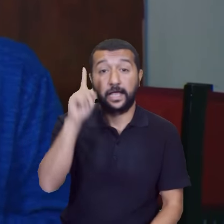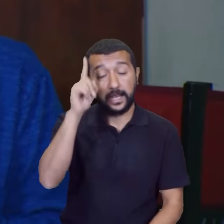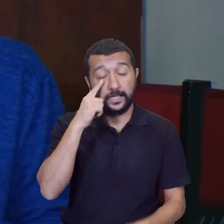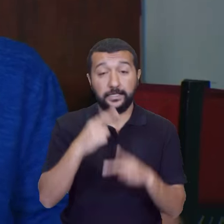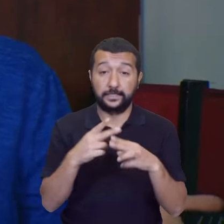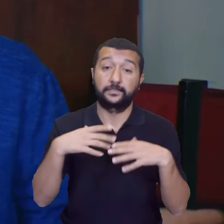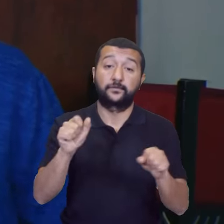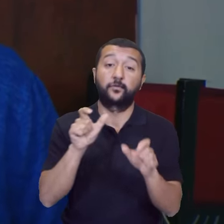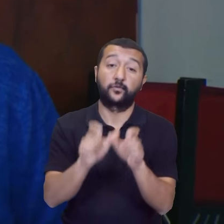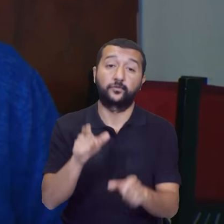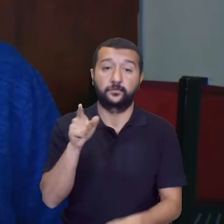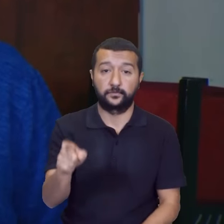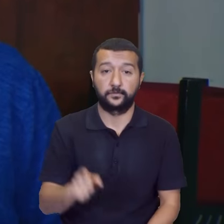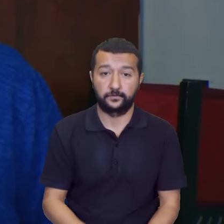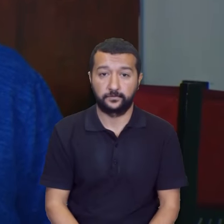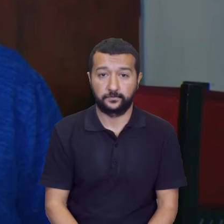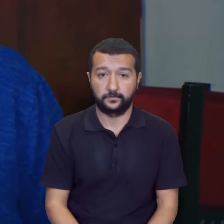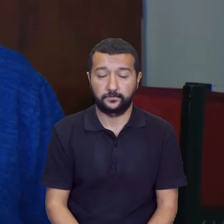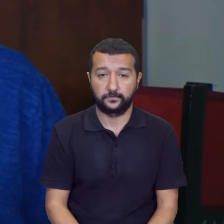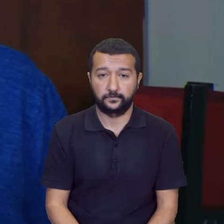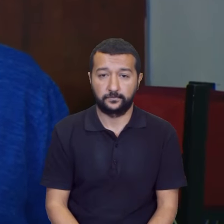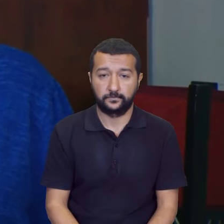Allah nazarlardan korusun.